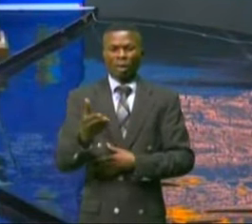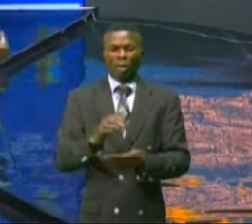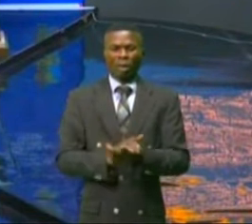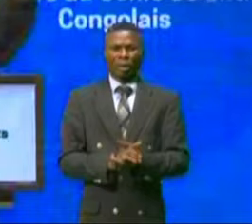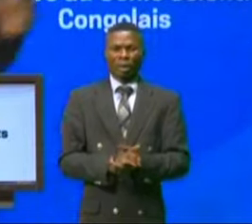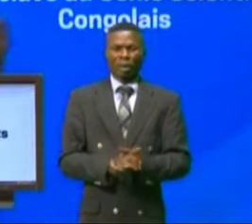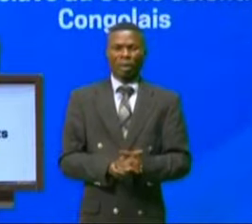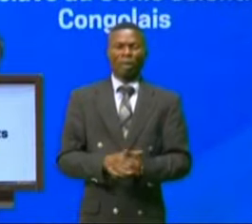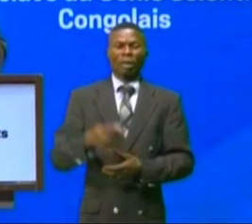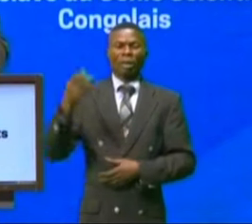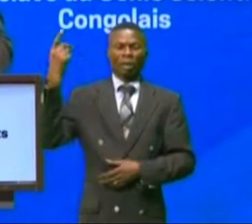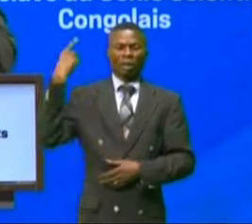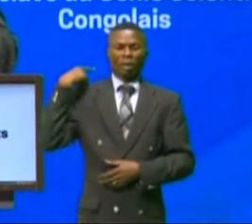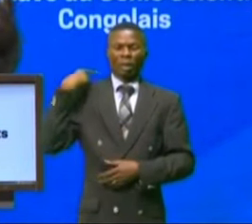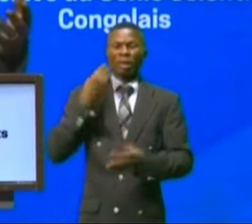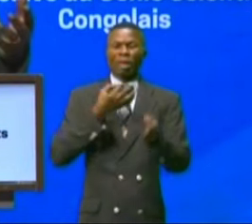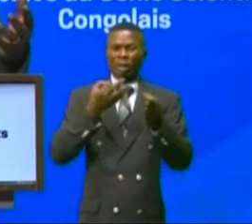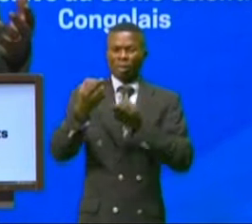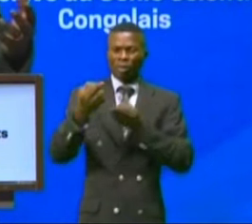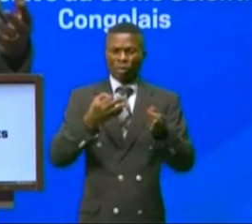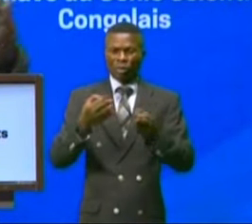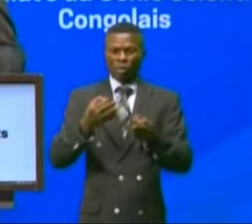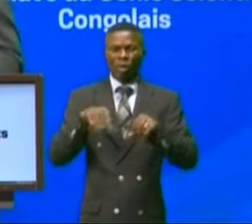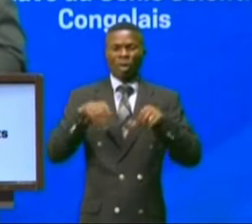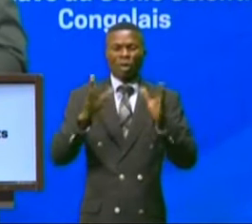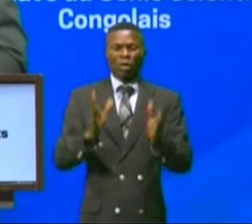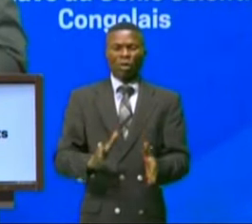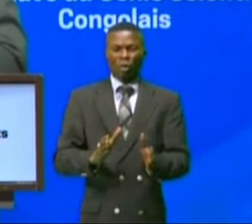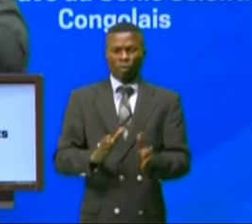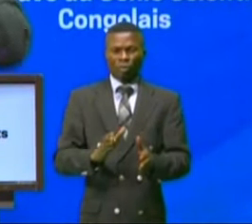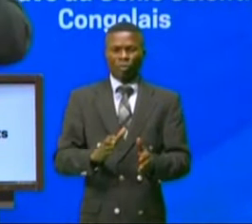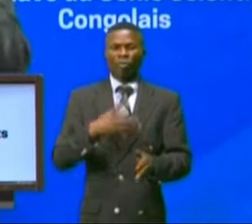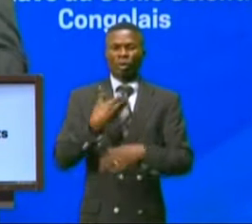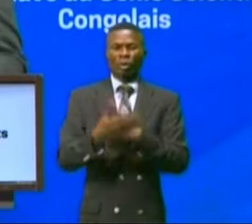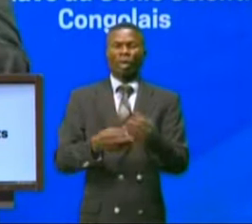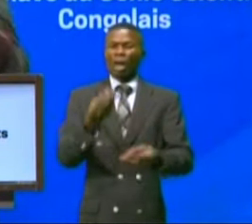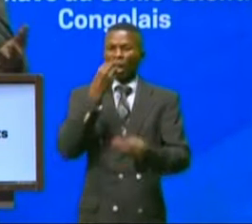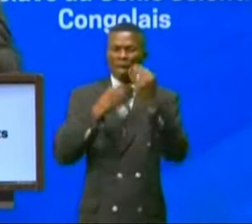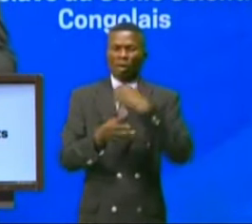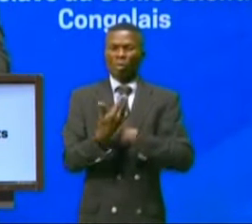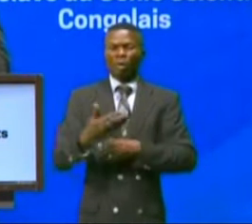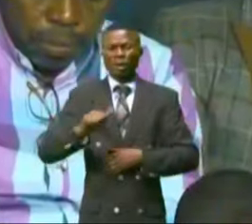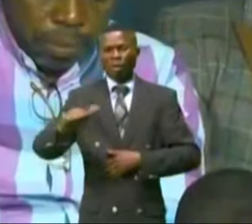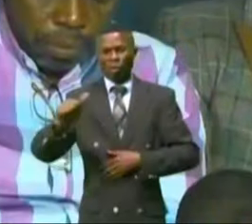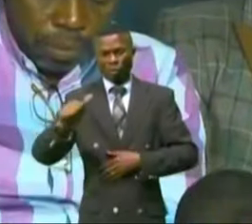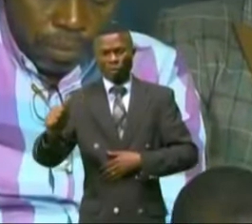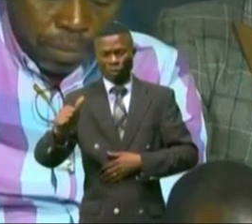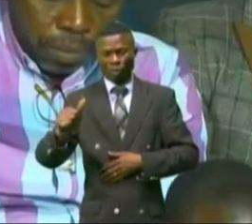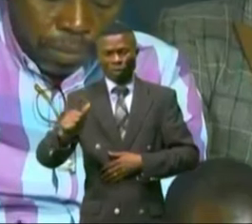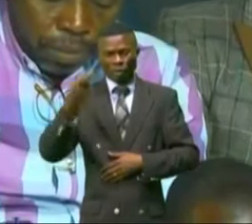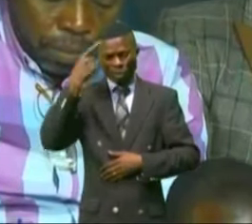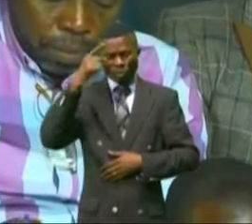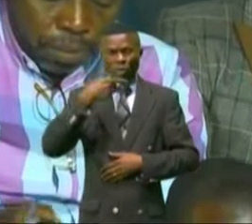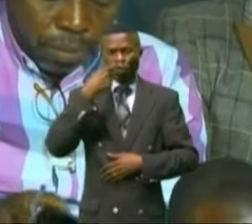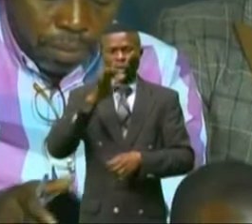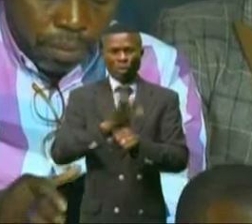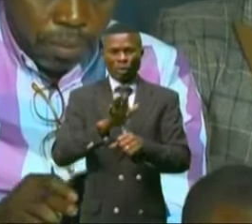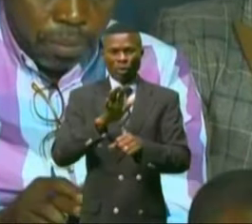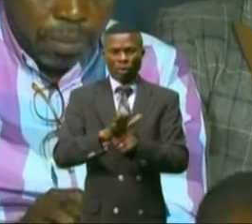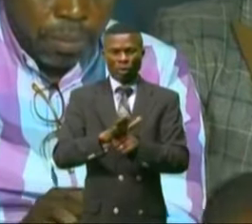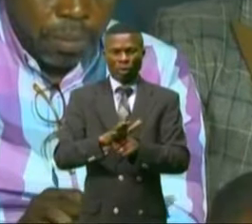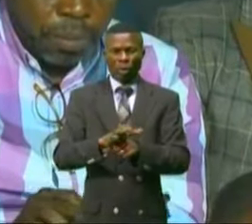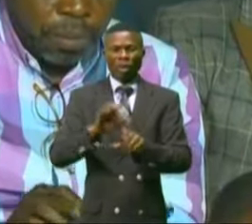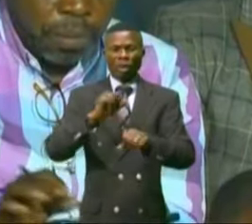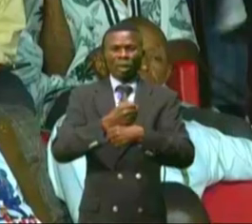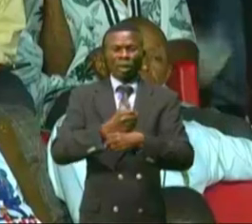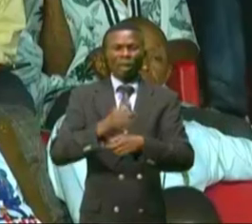Ndinga Birihanze a expliqué comment les Congolais vont consommer les produits nouvellement inventés avant d'insister sur l'axe de la